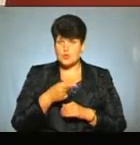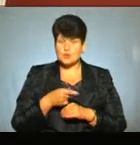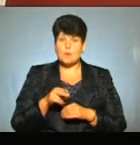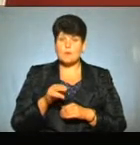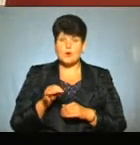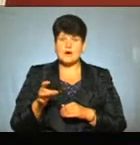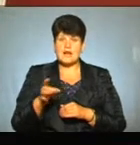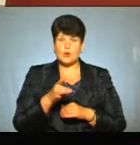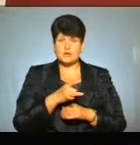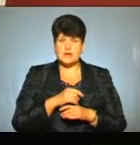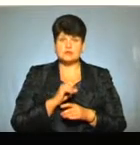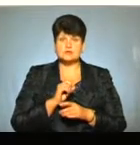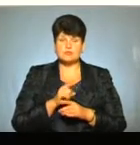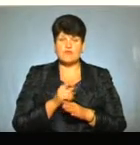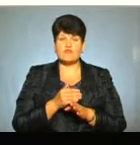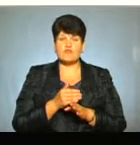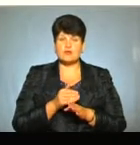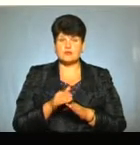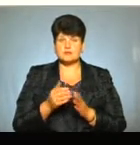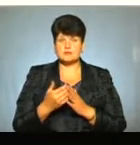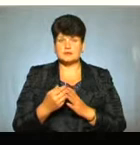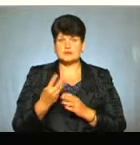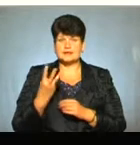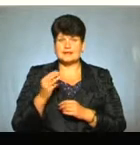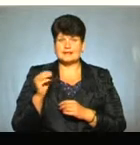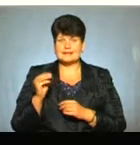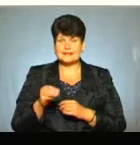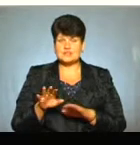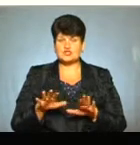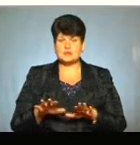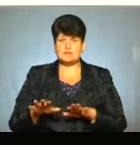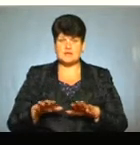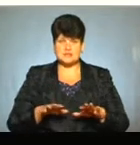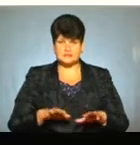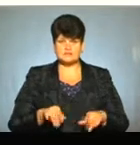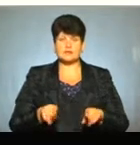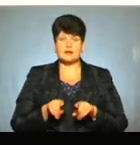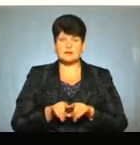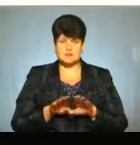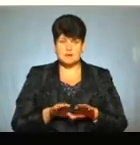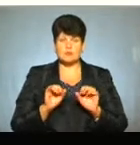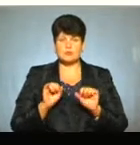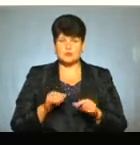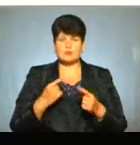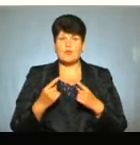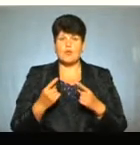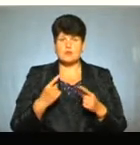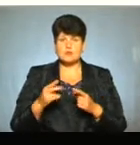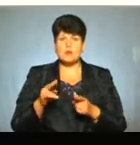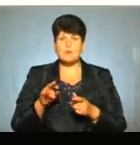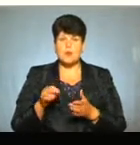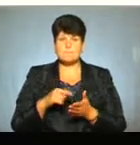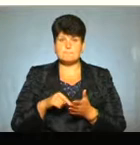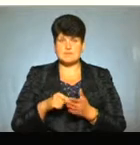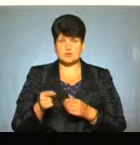по регіональному замовленню виділено близько 3 тисяч місць. Те саме ми можемо говорити і по